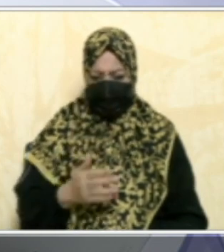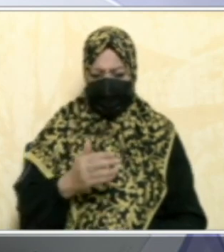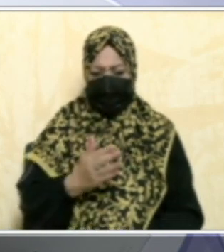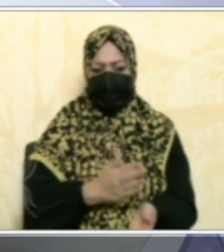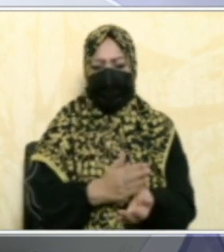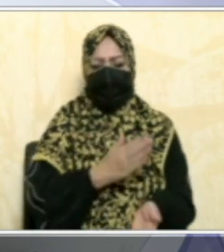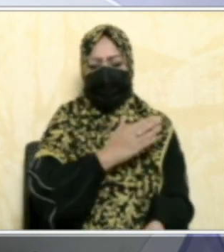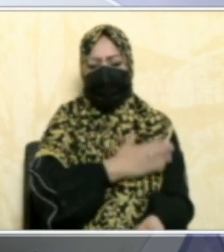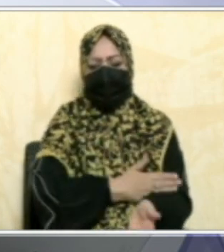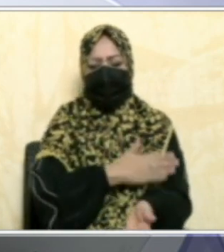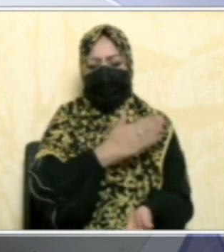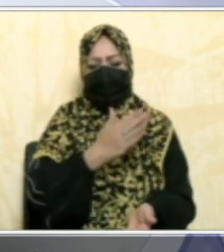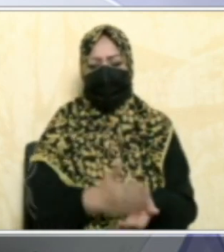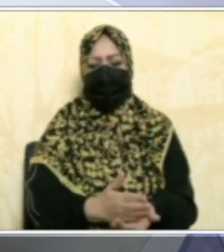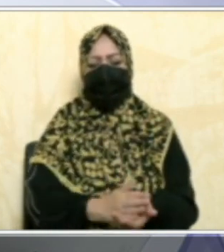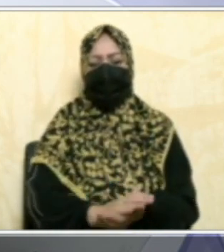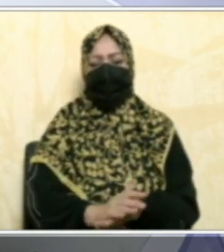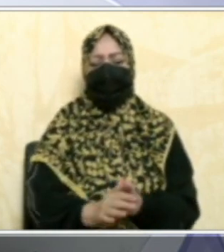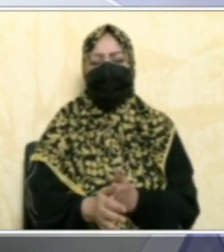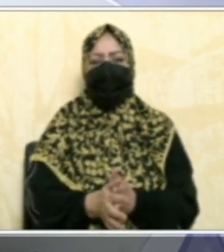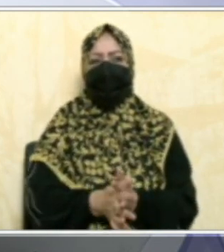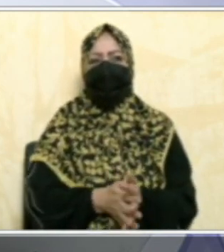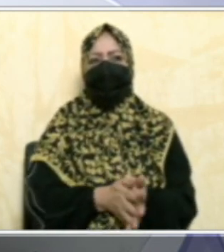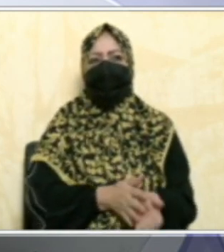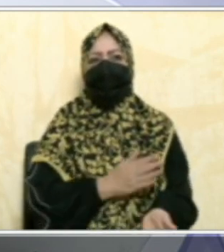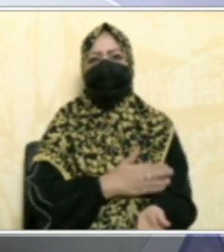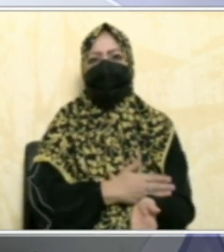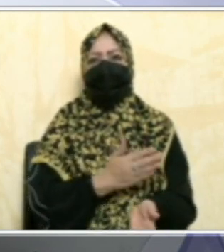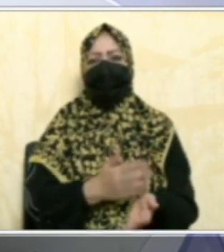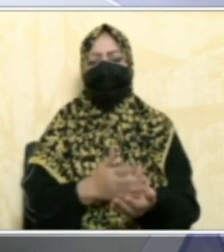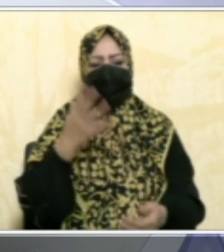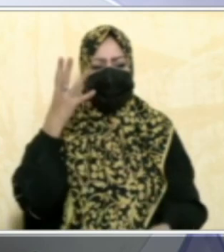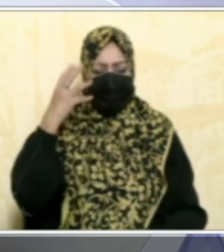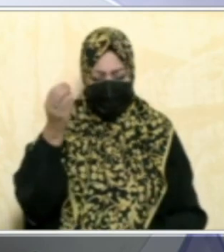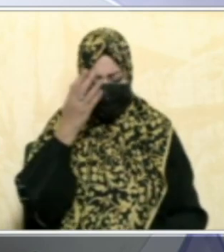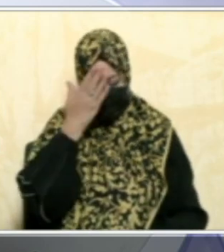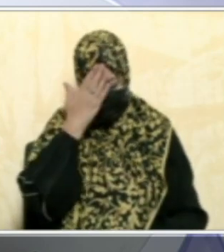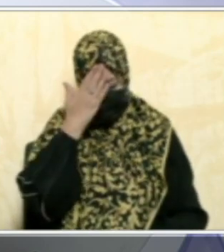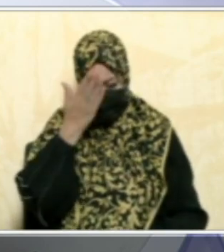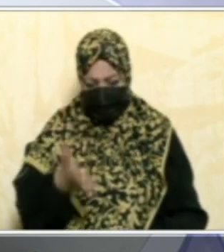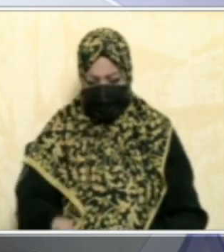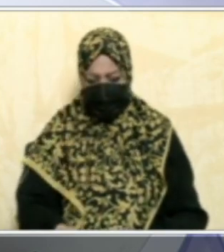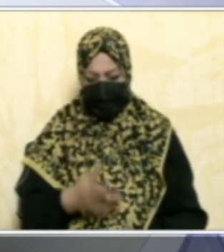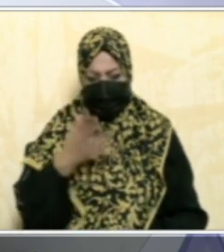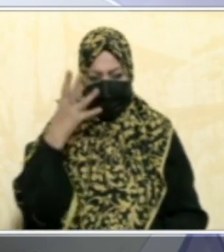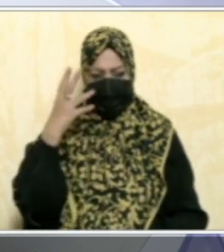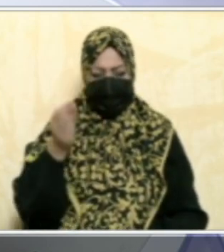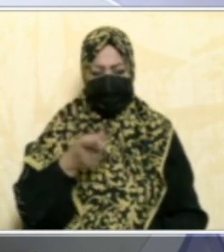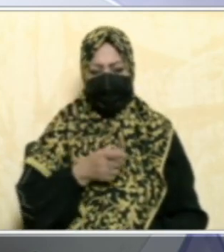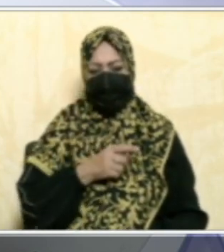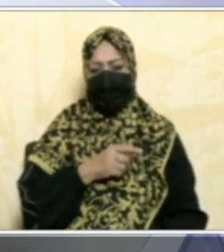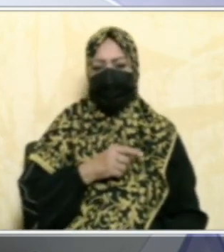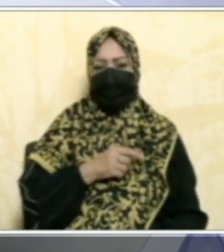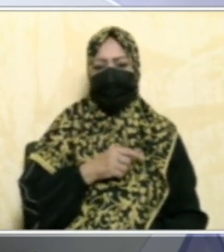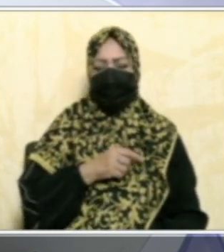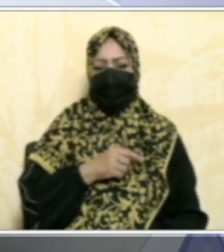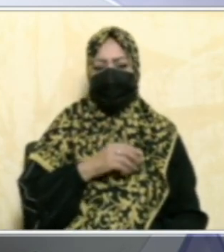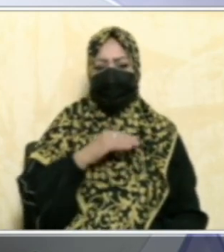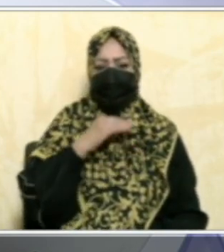عليك سجود ونسيتها ولا ما تندريش انها فيها سجود؟ لا انا ما شكيت شك قلت لانني لحقت عليه قال